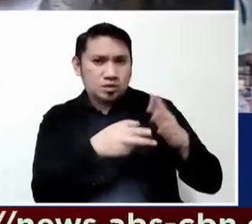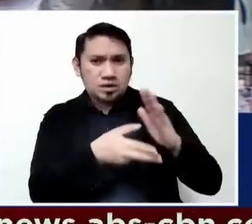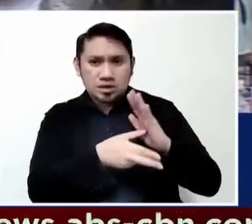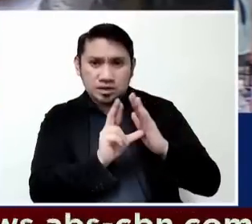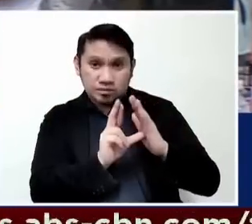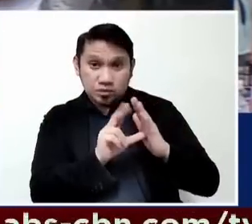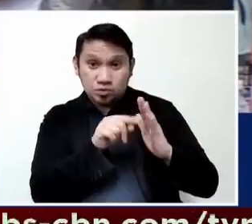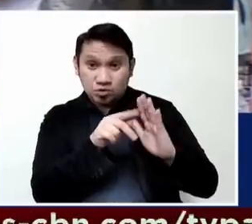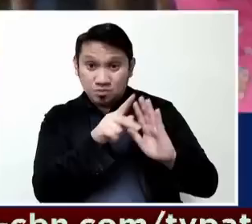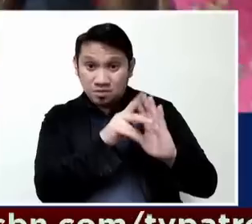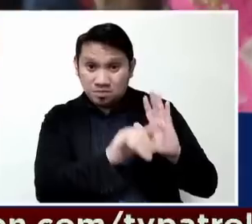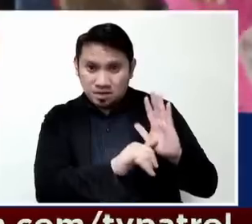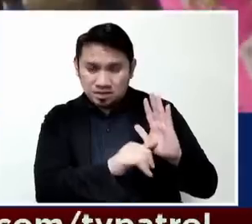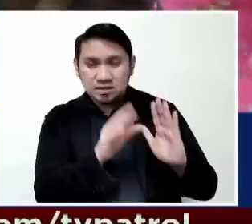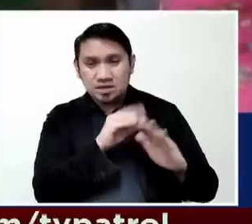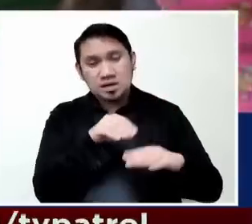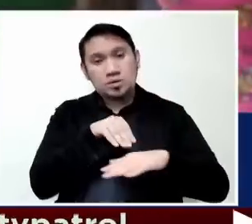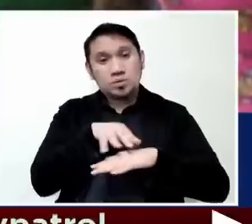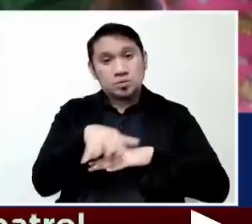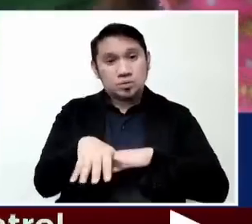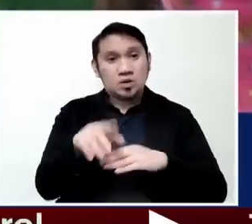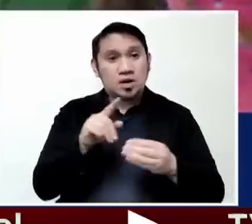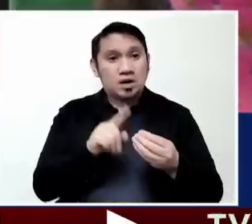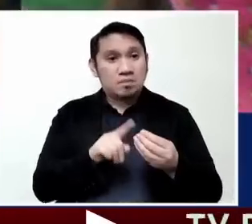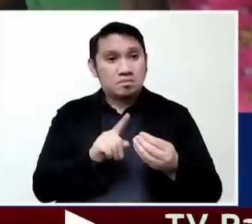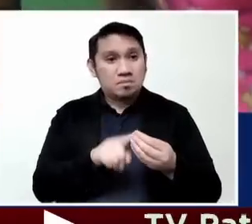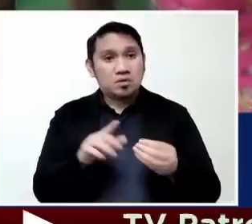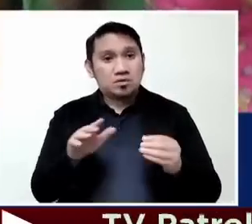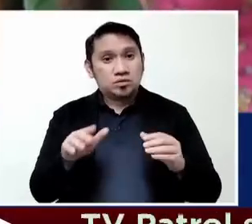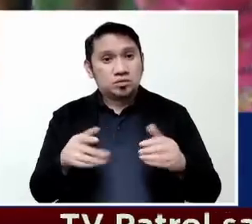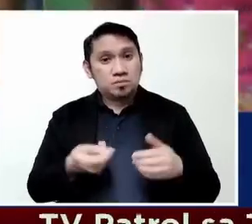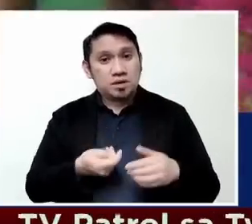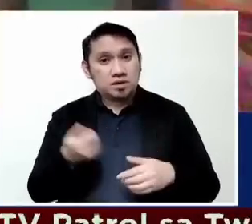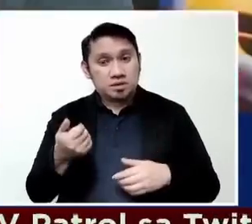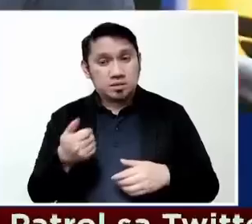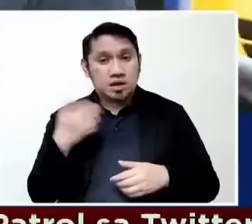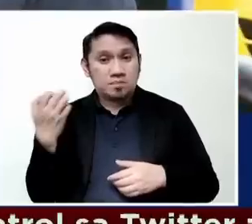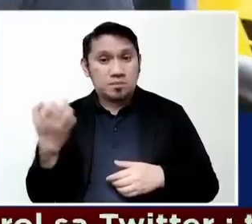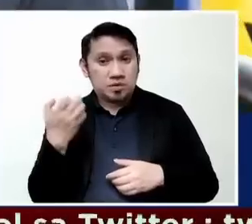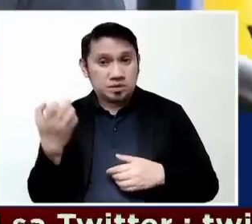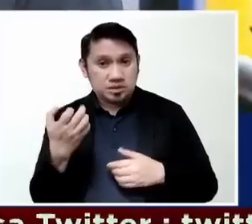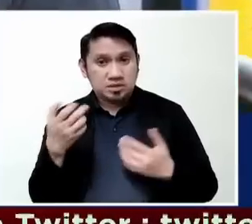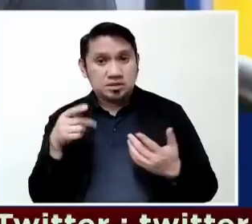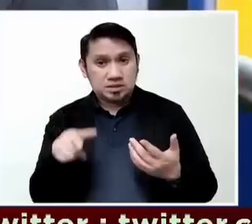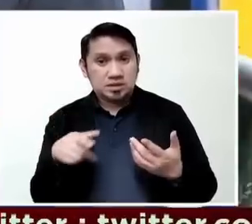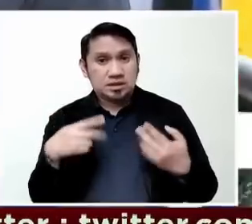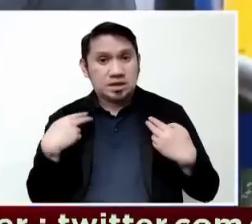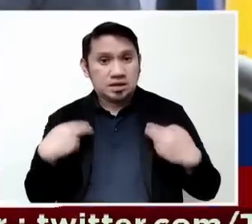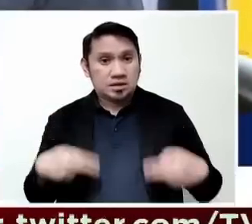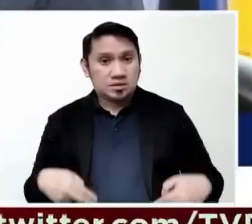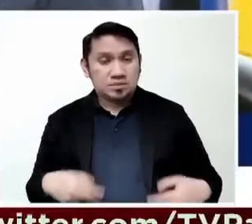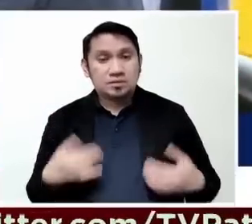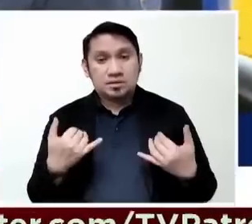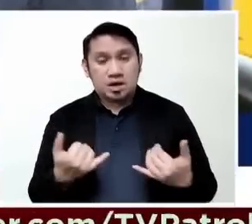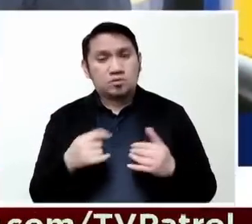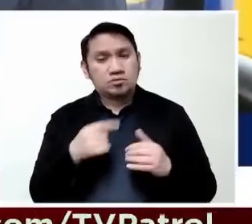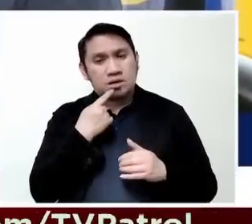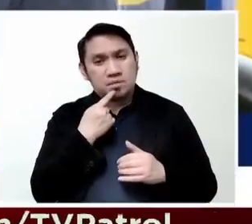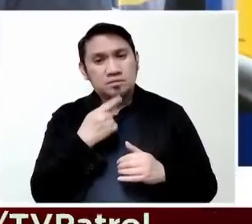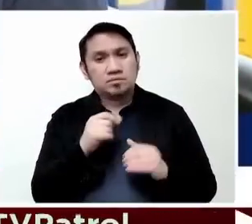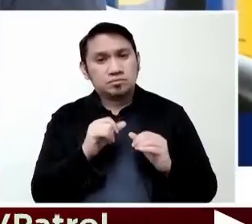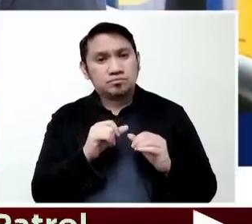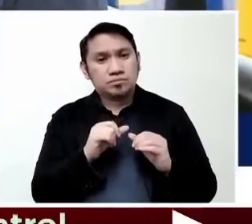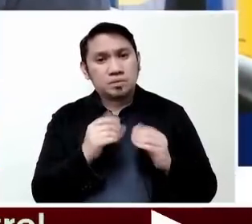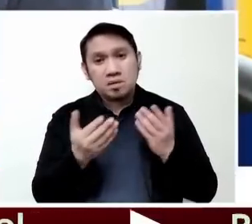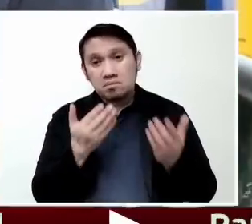patakaran at ang epekto ng pagkakaalis ng emergency status ng COVID. Tingin ng ilang eksperto, tuluyan lang makakalimutan ang